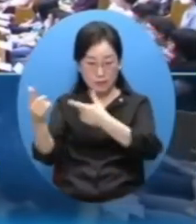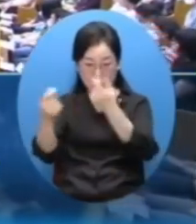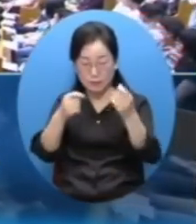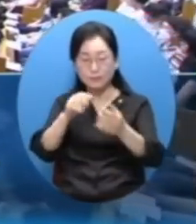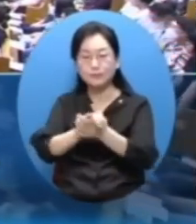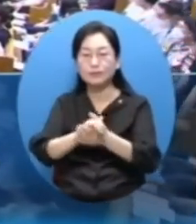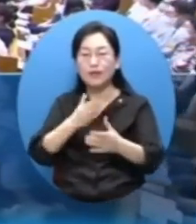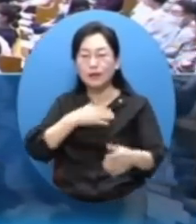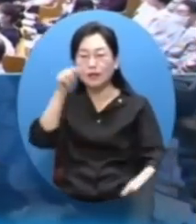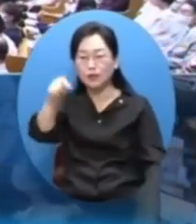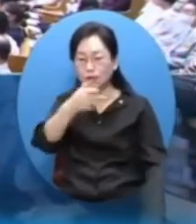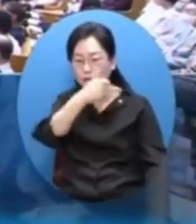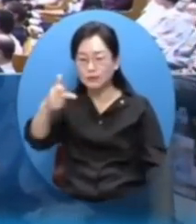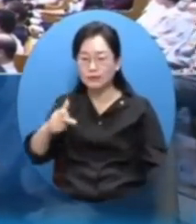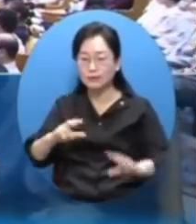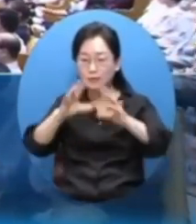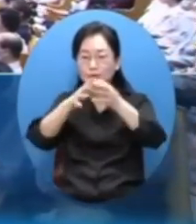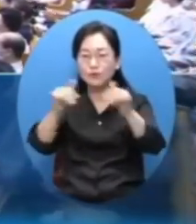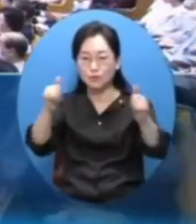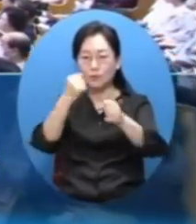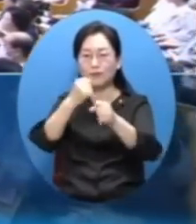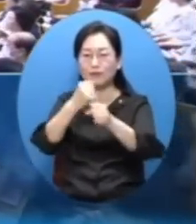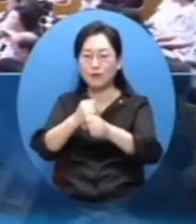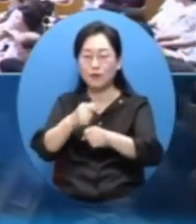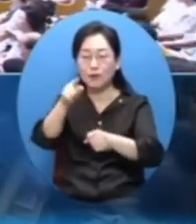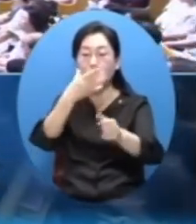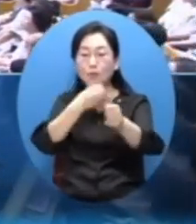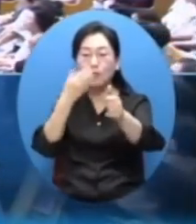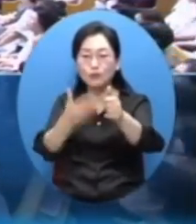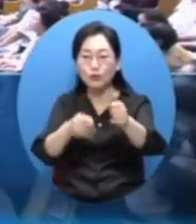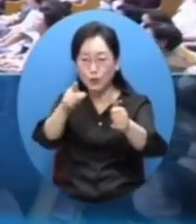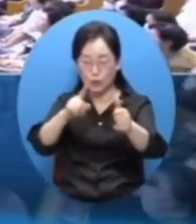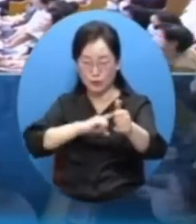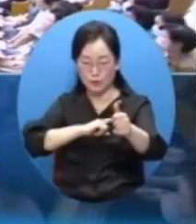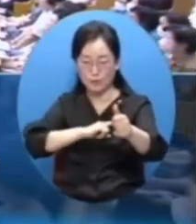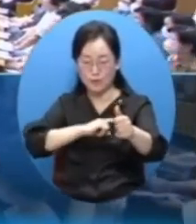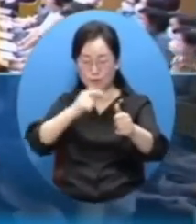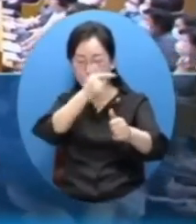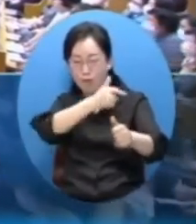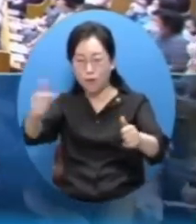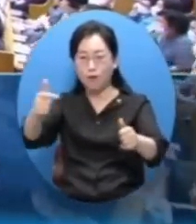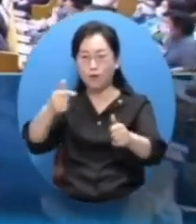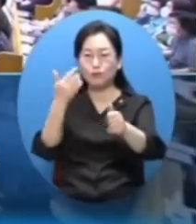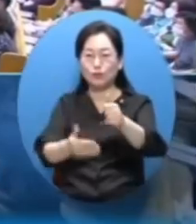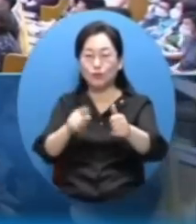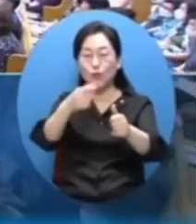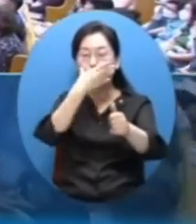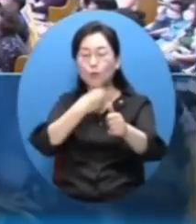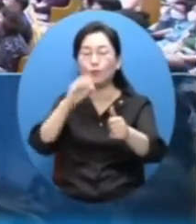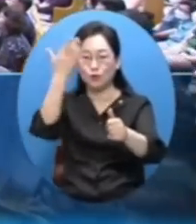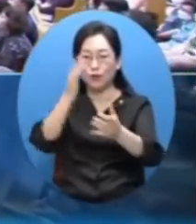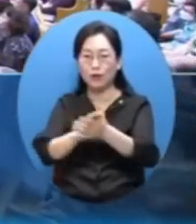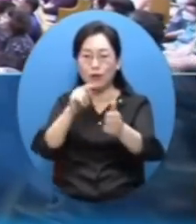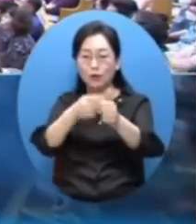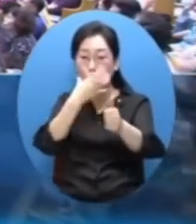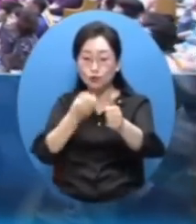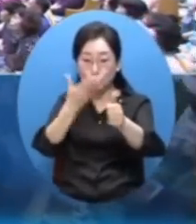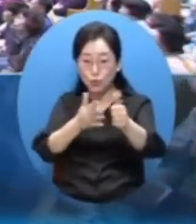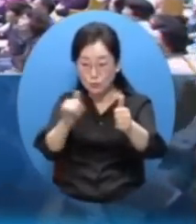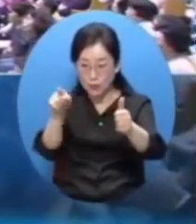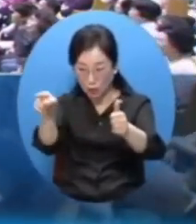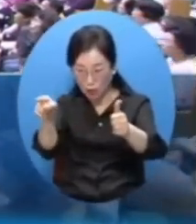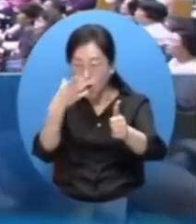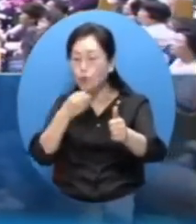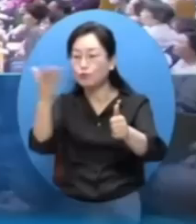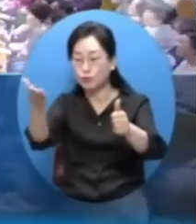있습니다. 내가 너로 큰 민족을 이루고 내게 복을 주어 내 이름을 창대하게 하리니 너는 복이 될지라. 너를 축복하는 자에게는 내가